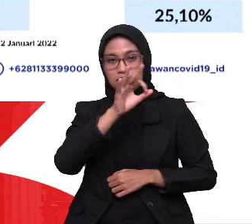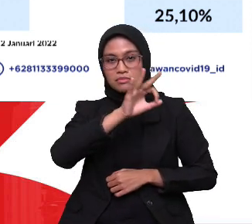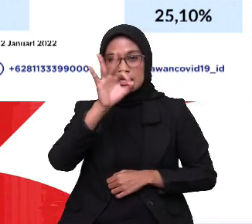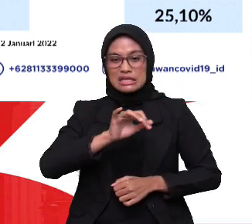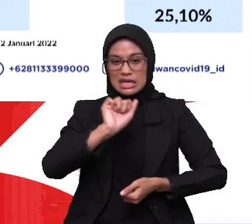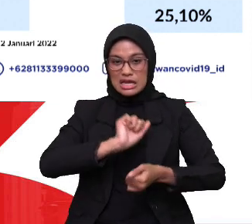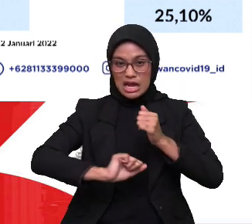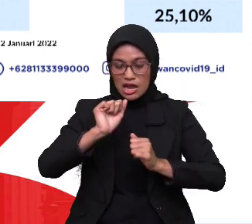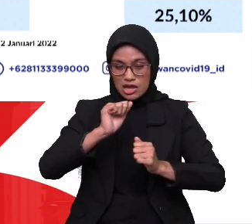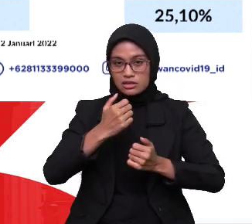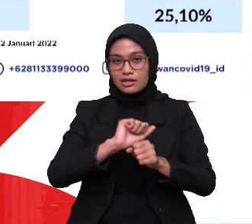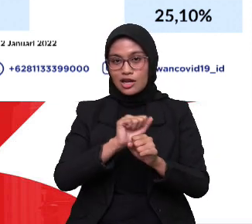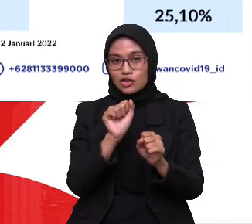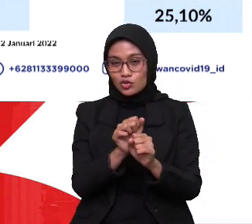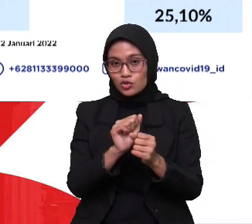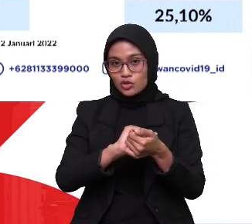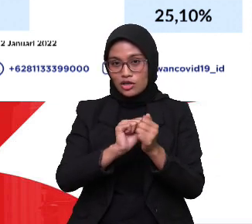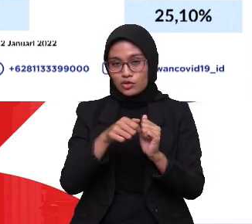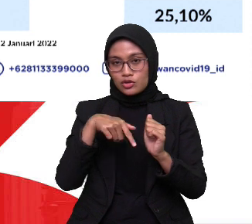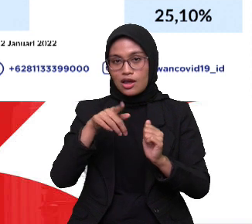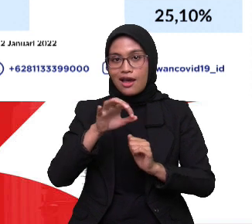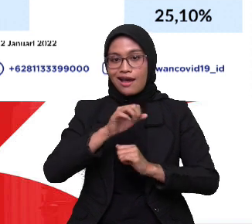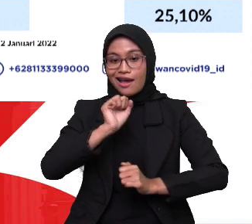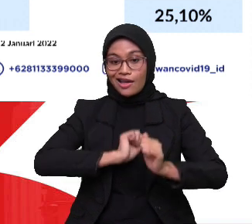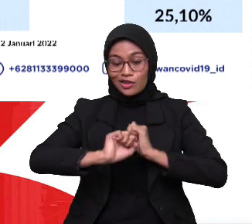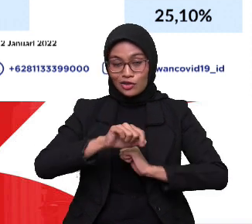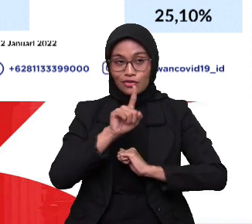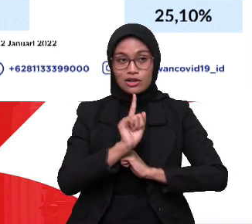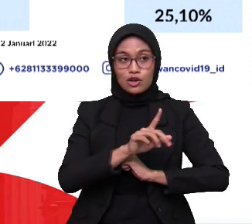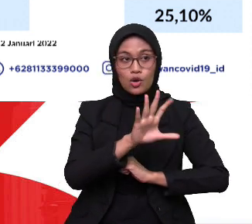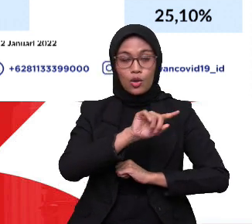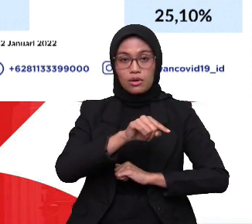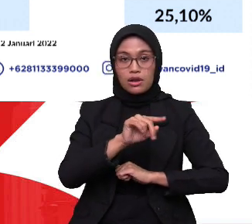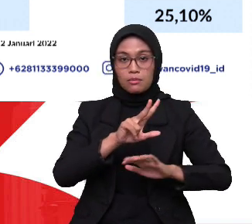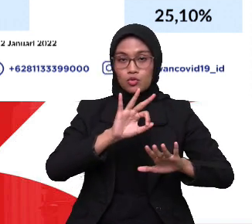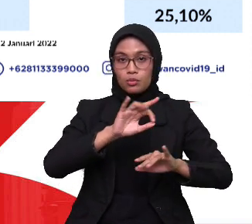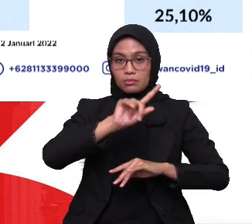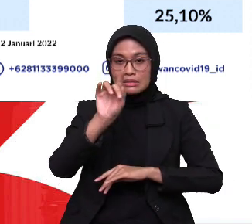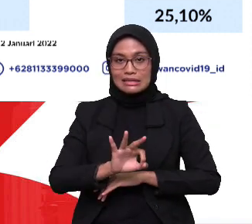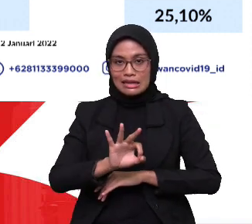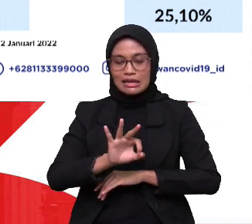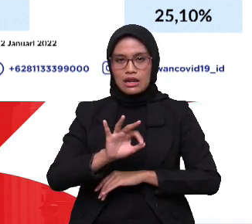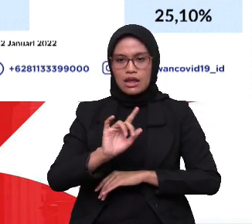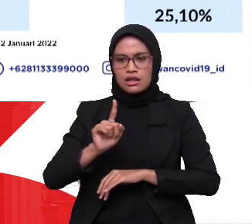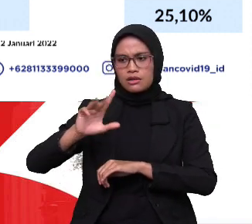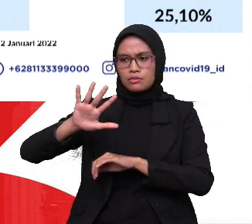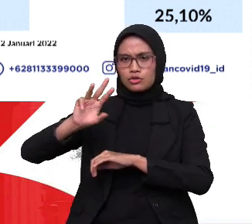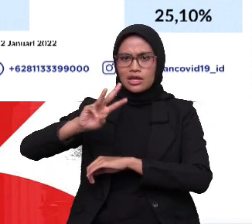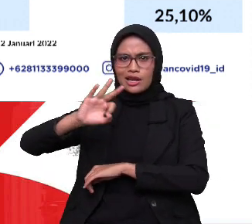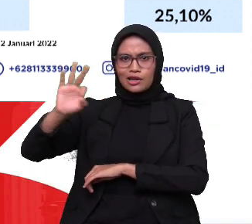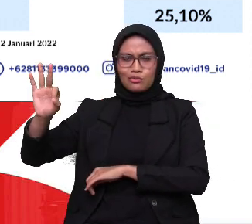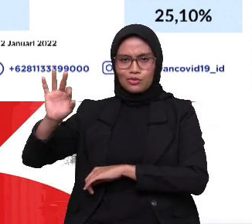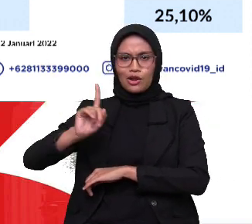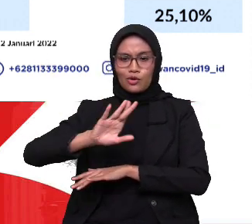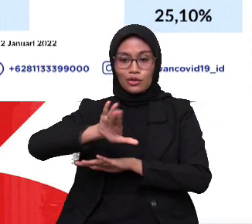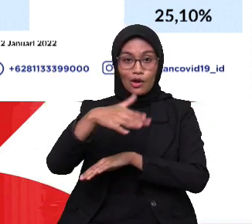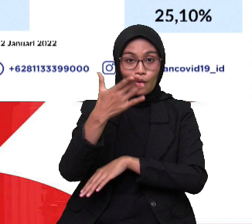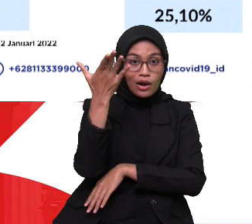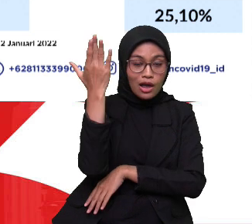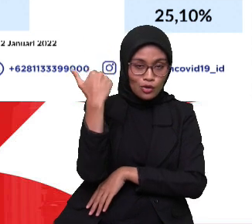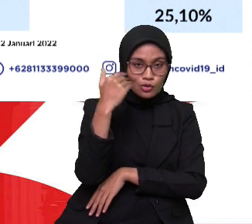0,8 empat persen dengan jumlah kasus aktif sebesar 53.000 sedangkan di tahun